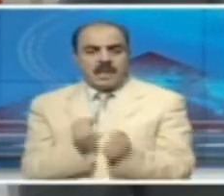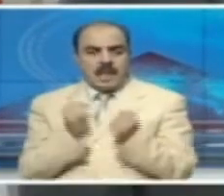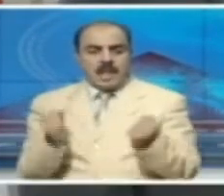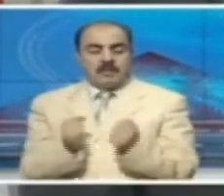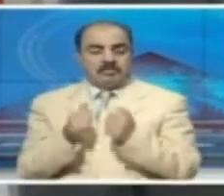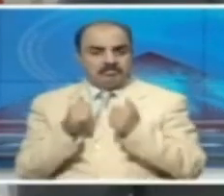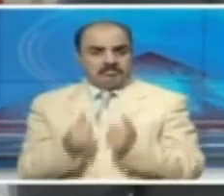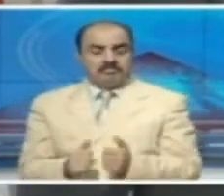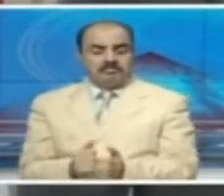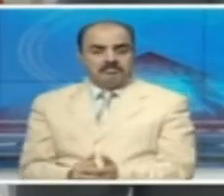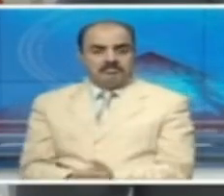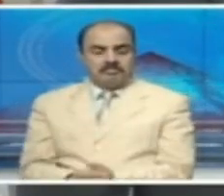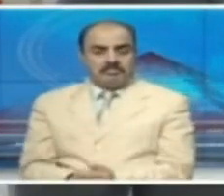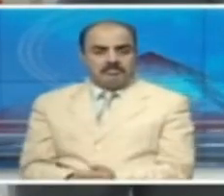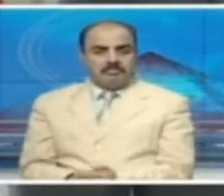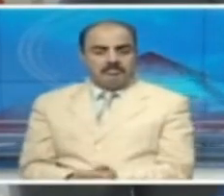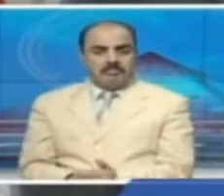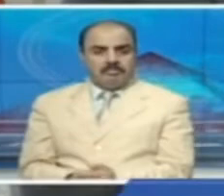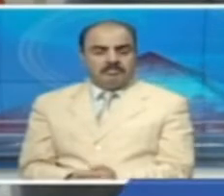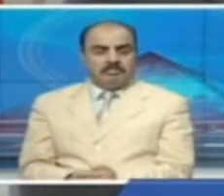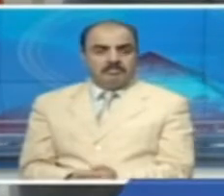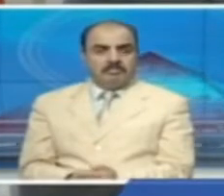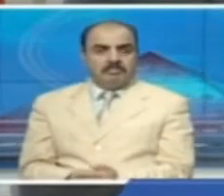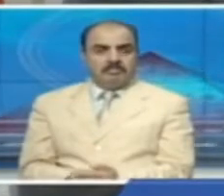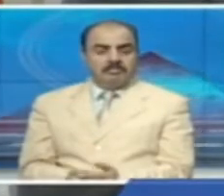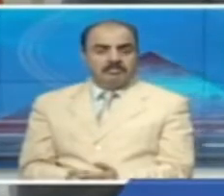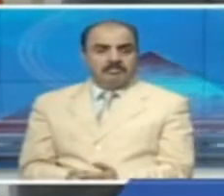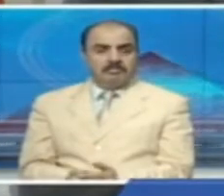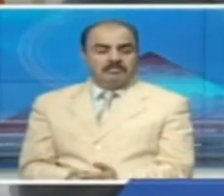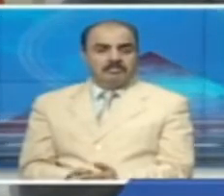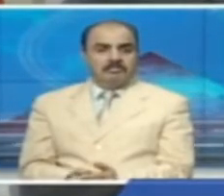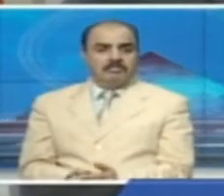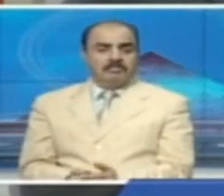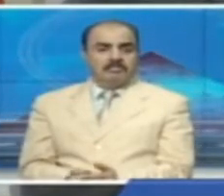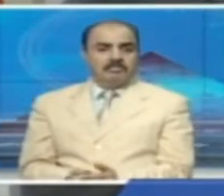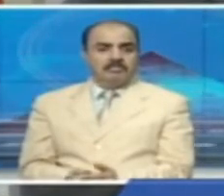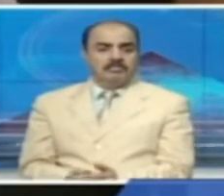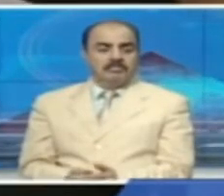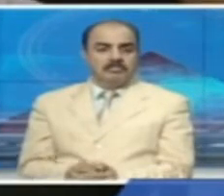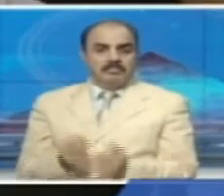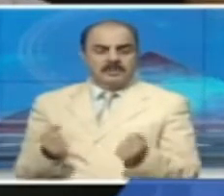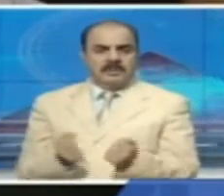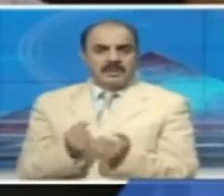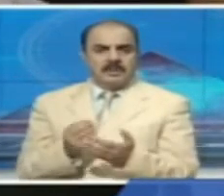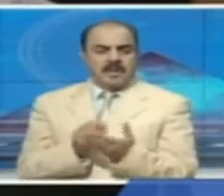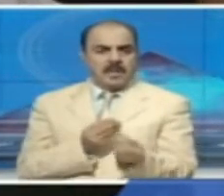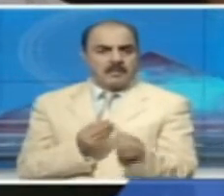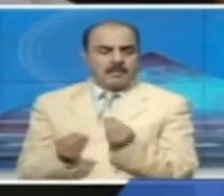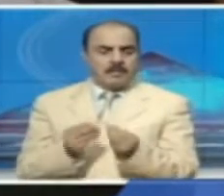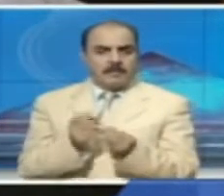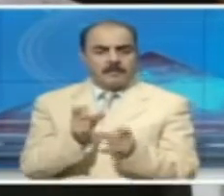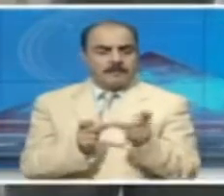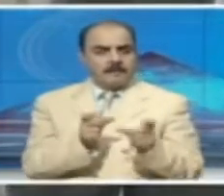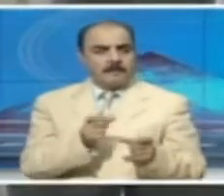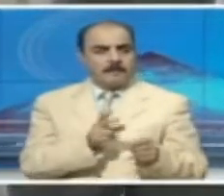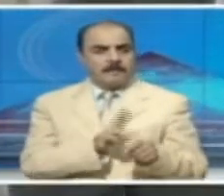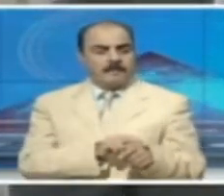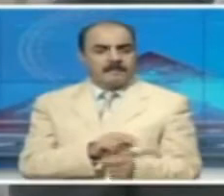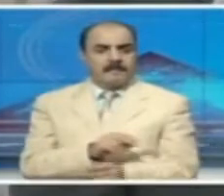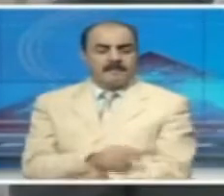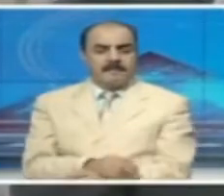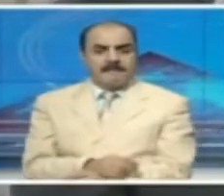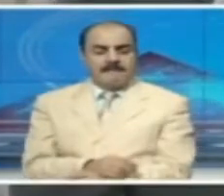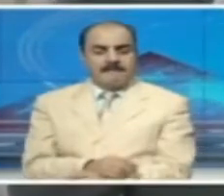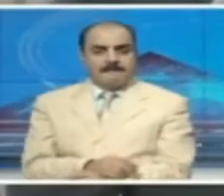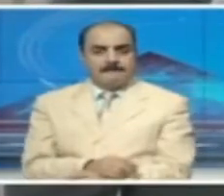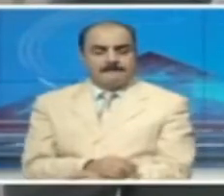تدريبهم، جزء منهم اتدرب وجزء ما زال تحت التدريب، بيتم تدريبهم في مركز التميز على تكنولوجيا